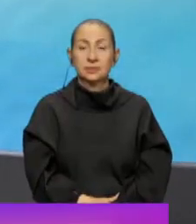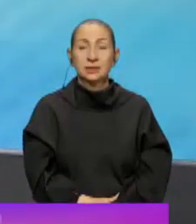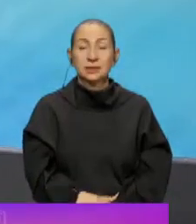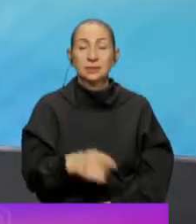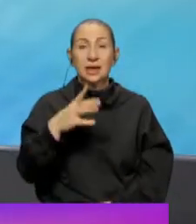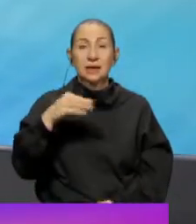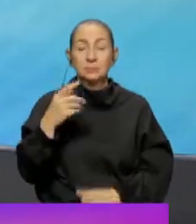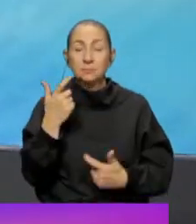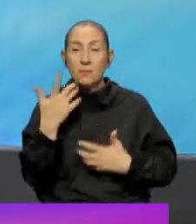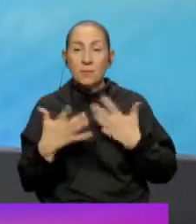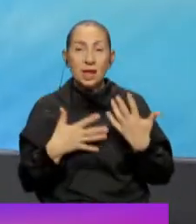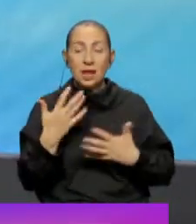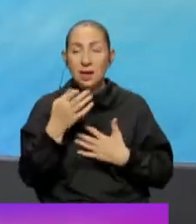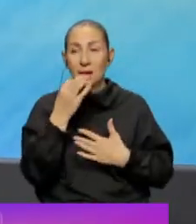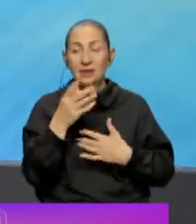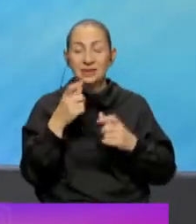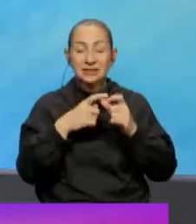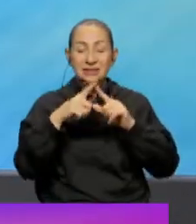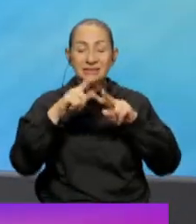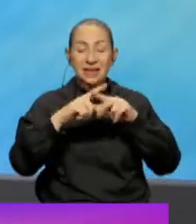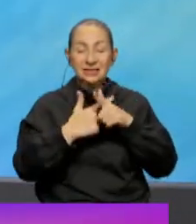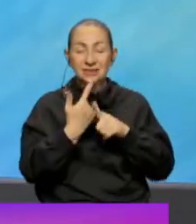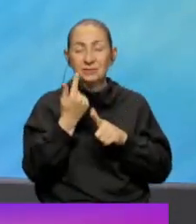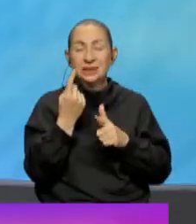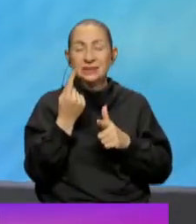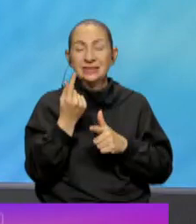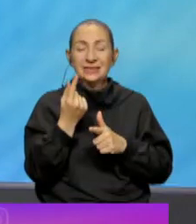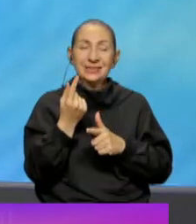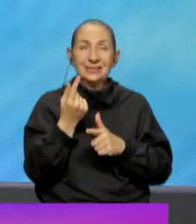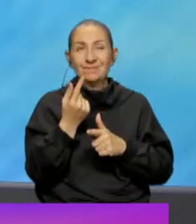Şimdi herkesin dört gözle beklediği haber, staj mağdurlarının da birazcık